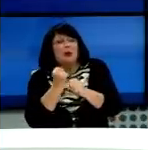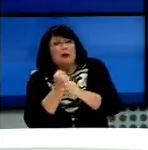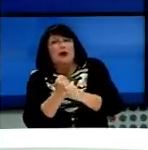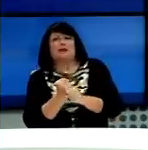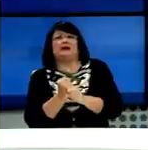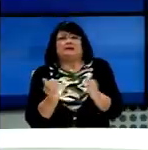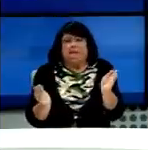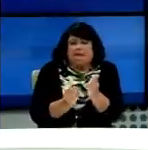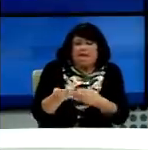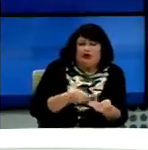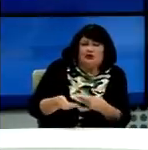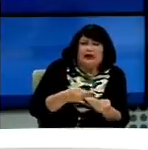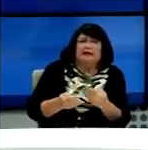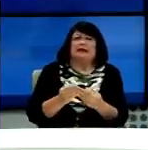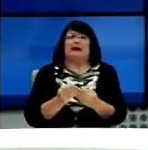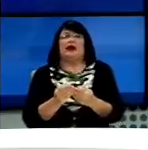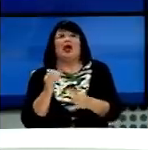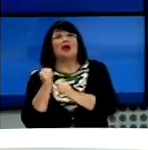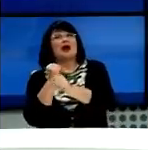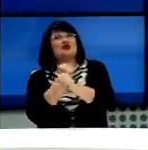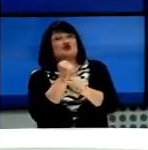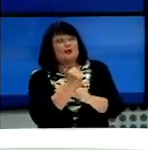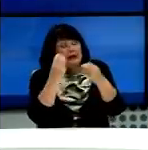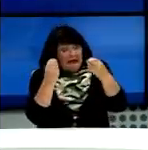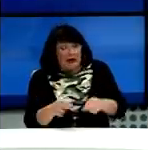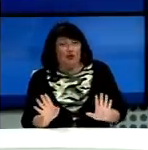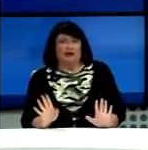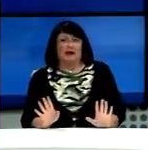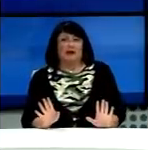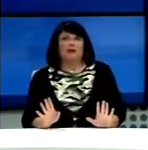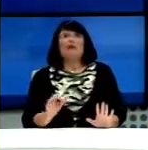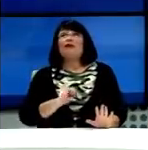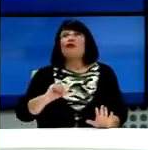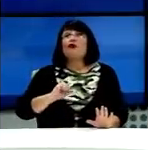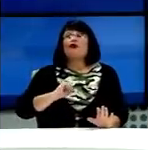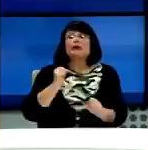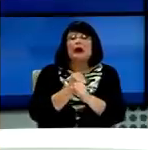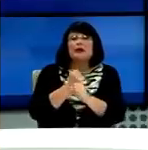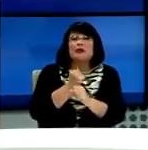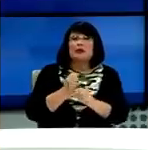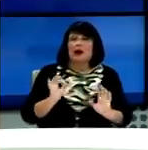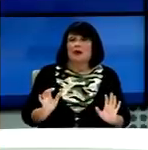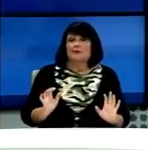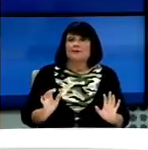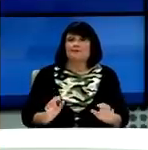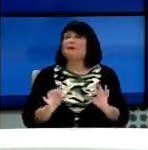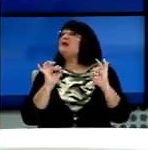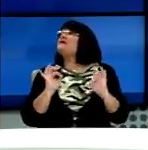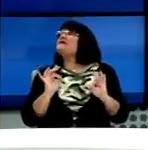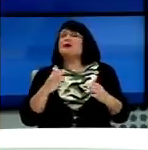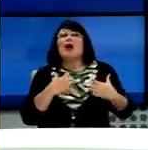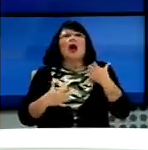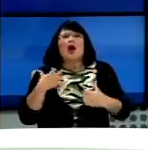είναι μικροβιοτέχνες, μικρομεσαίοι, είτε είναι εργαζόμενοι ακόμα χειρότερα, που χάνουν τη δουλειά τους. Και βεβαίως